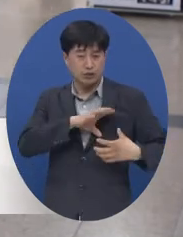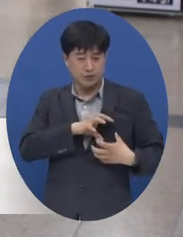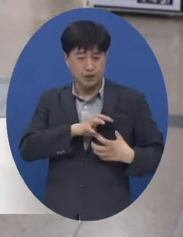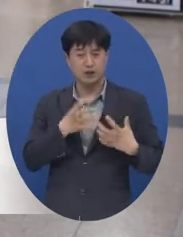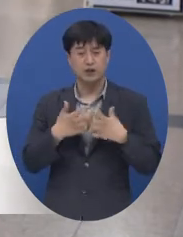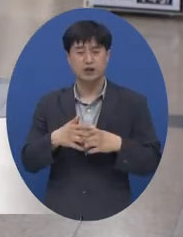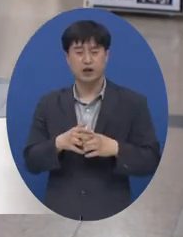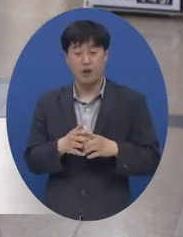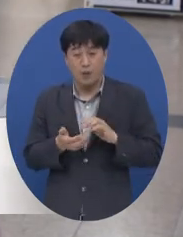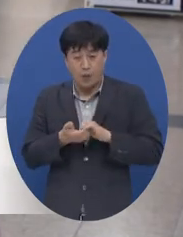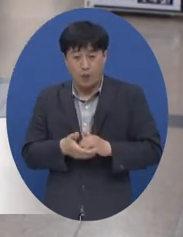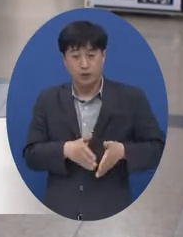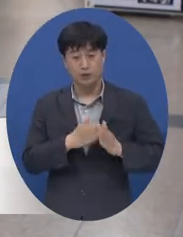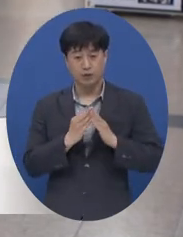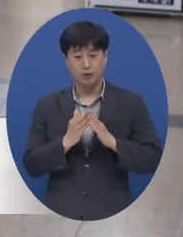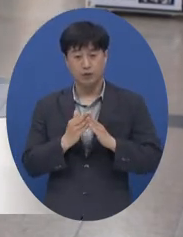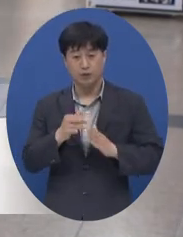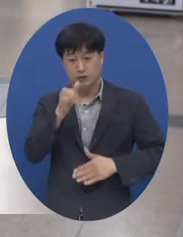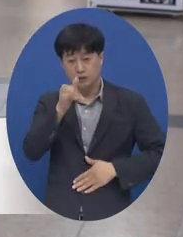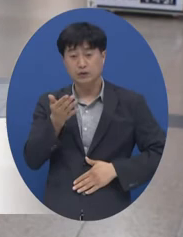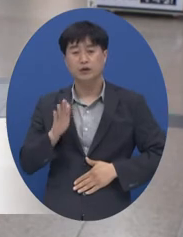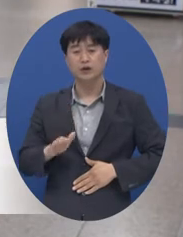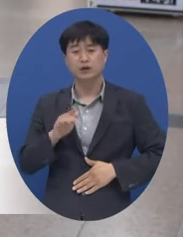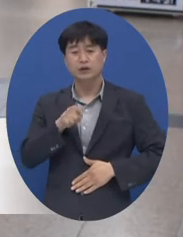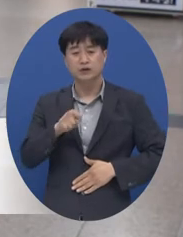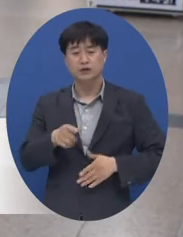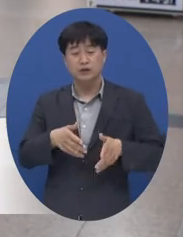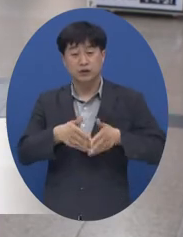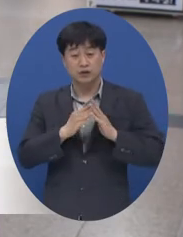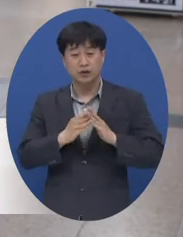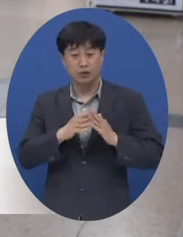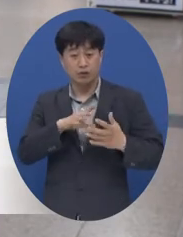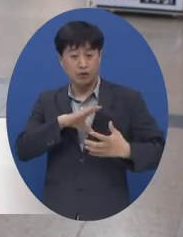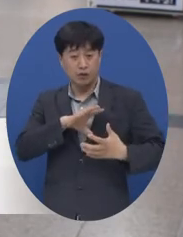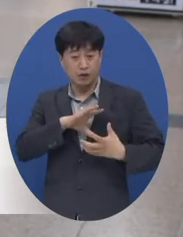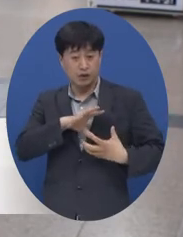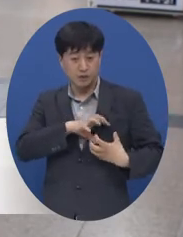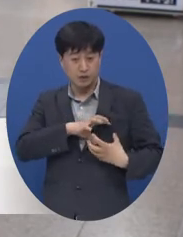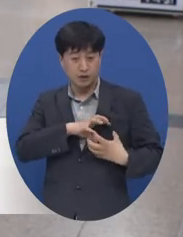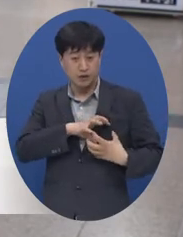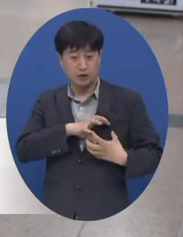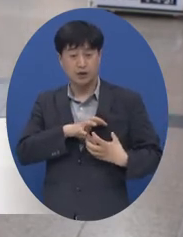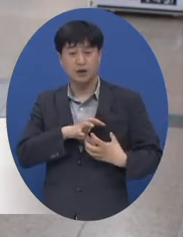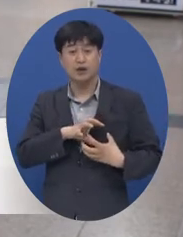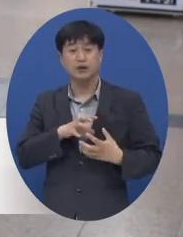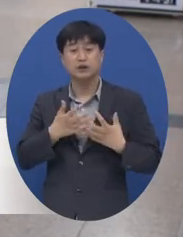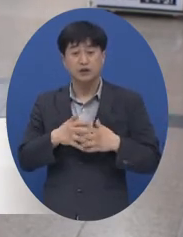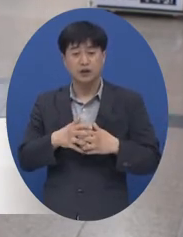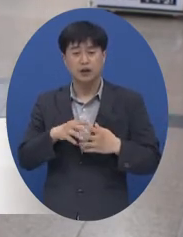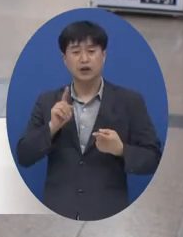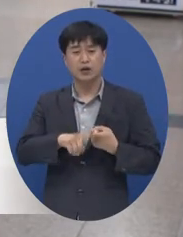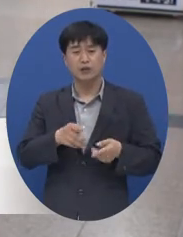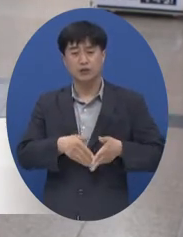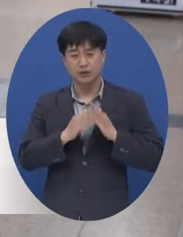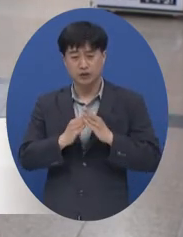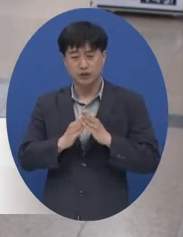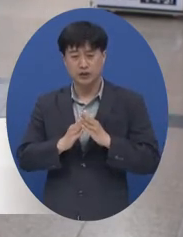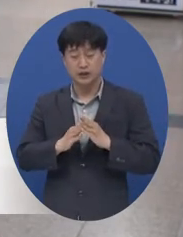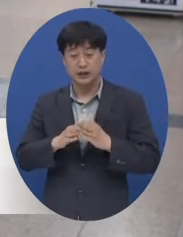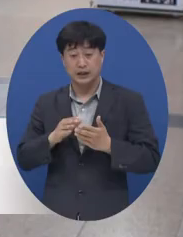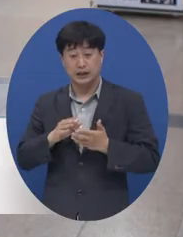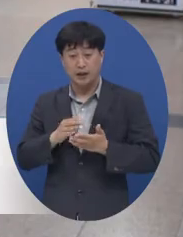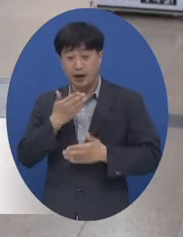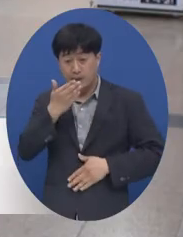자동심장충격기를 반드시 설치하도록 되어 있는데요. 이 설치된 자동심장충격기가 제대로 설치되어 있는지, 제대로